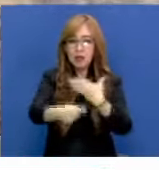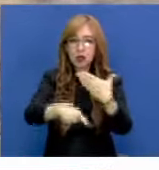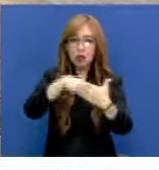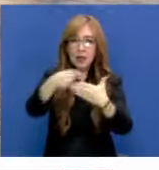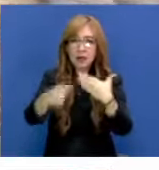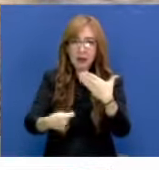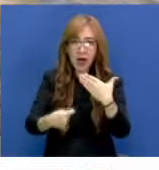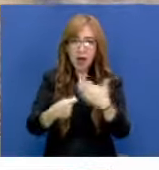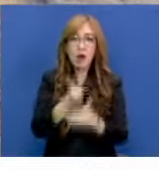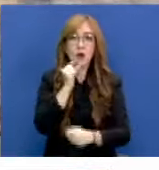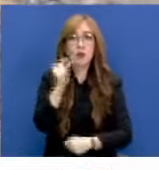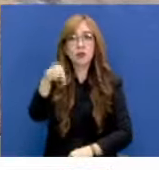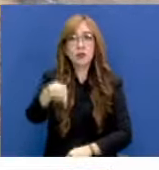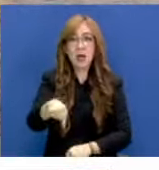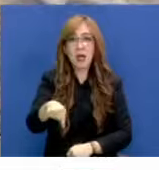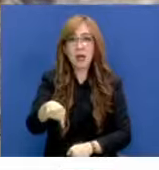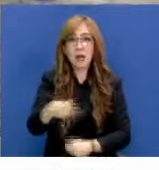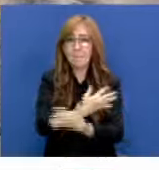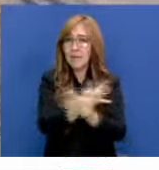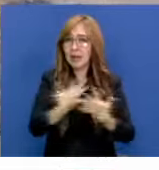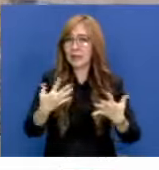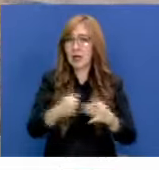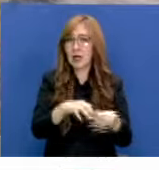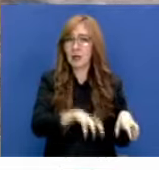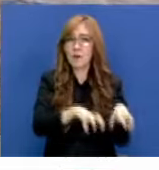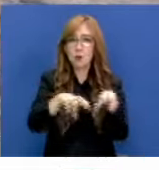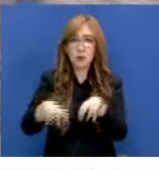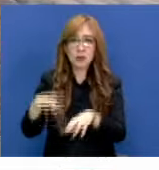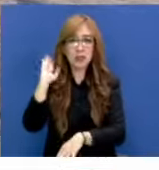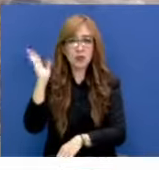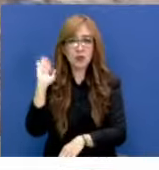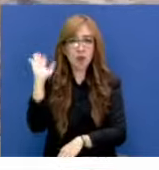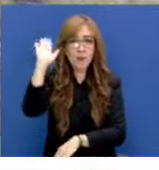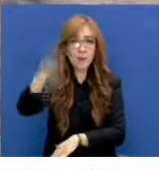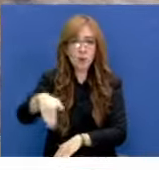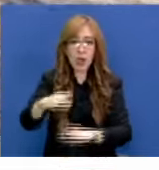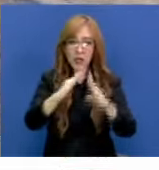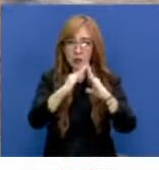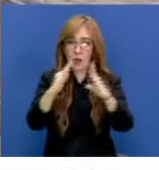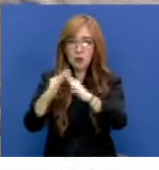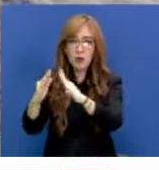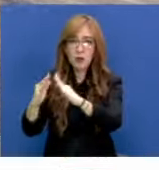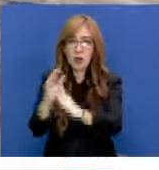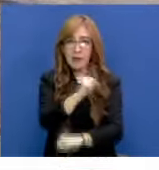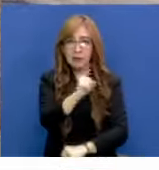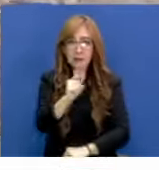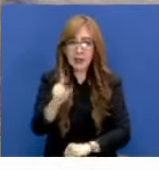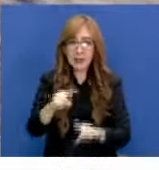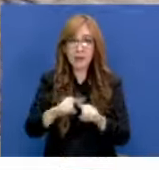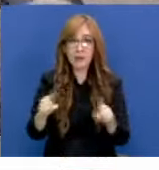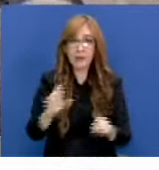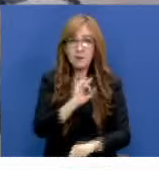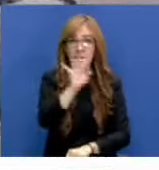ini, para pengungsi sudah kembali ke rumah masing-masing dan beberapa di antaranya memang masih menumpang